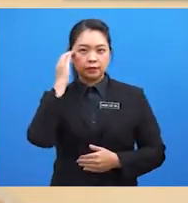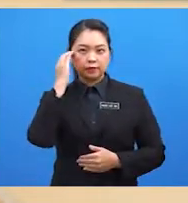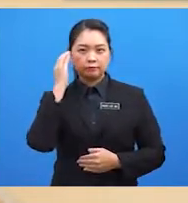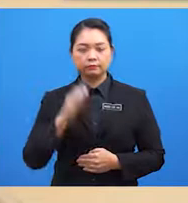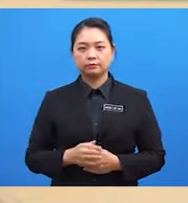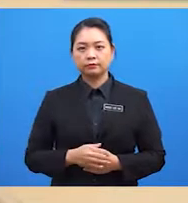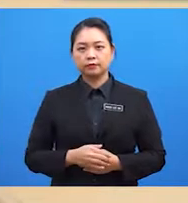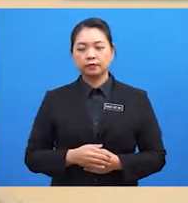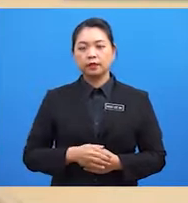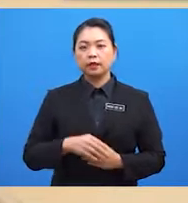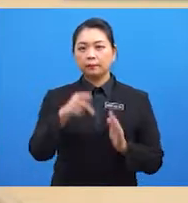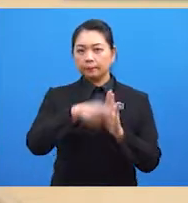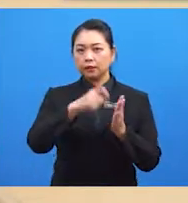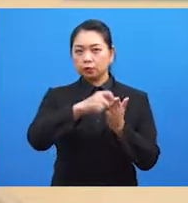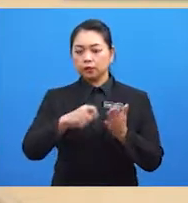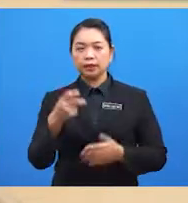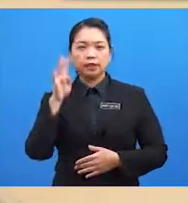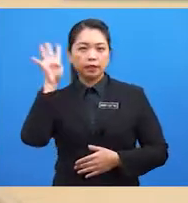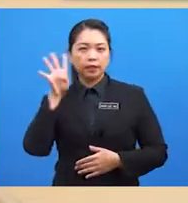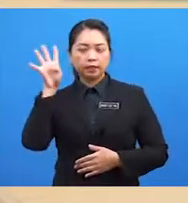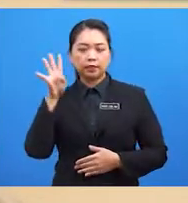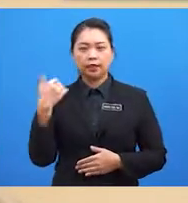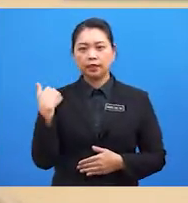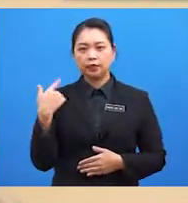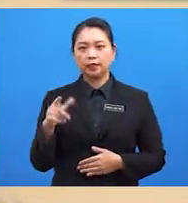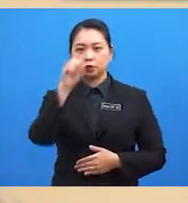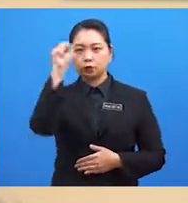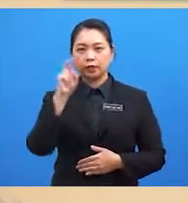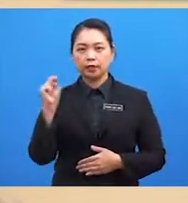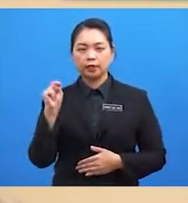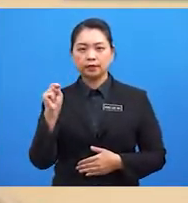bahawa penulisan kreatif merupakan antara soalan